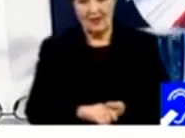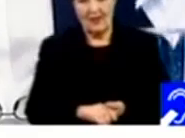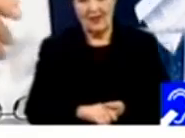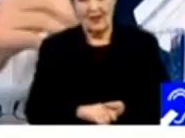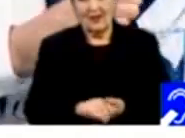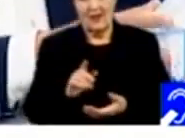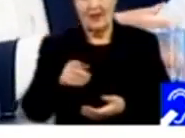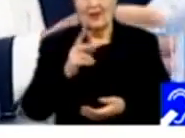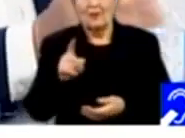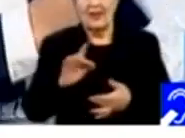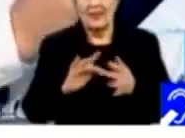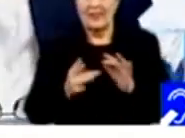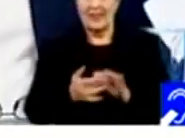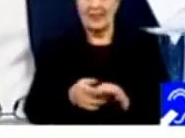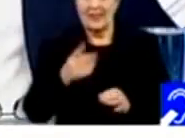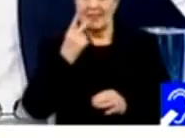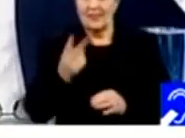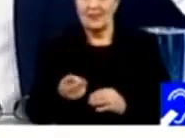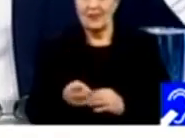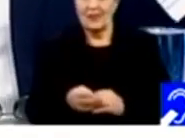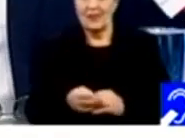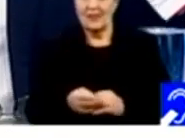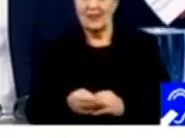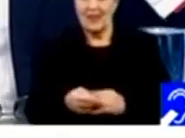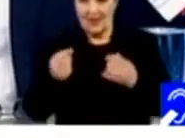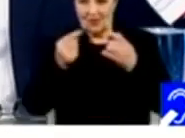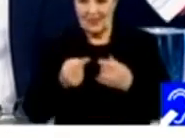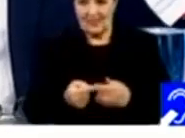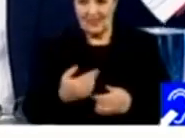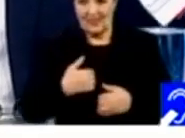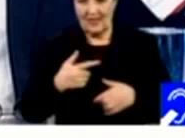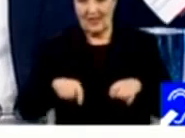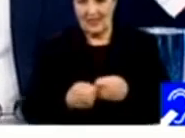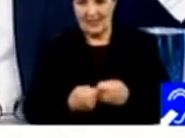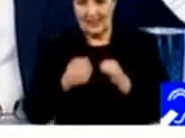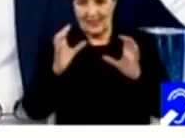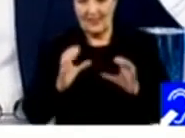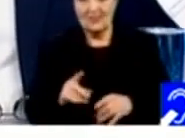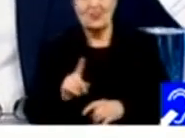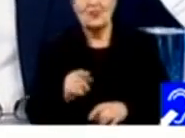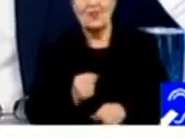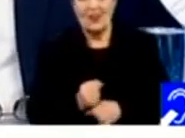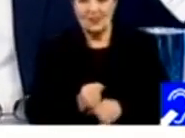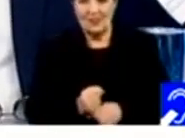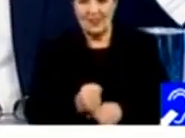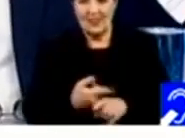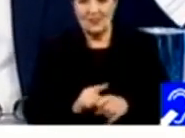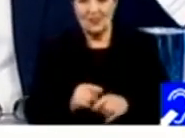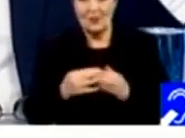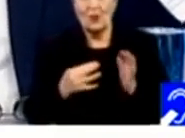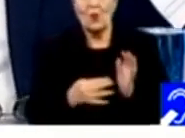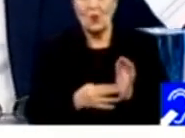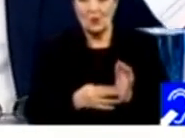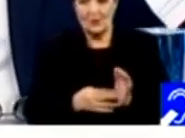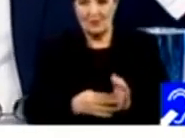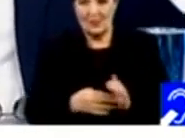el știe tot internetul, emite o decizie prin care mă constată că aș fi încălcat legea. Știți ce face Berdilă mai târziu pe data de 19?